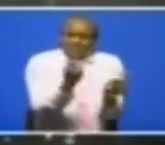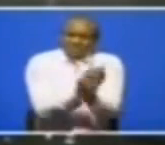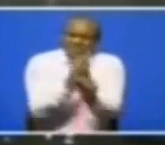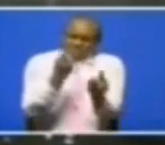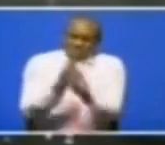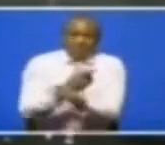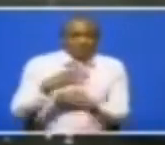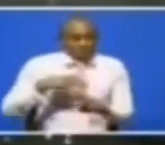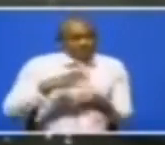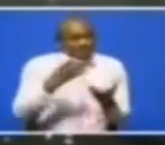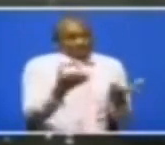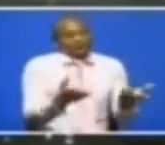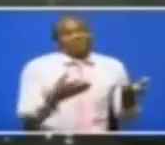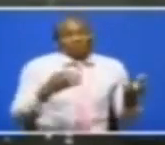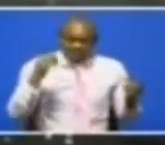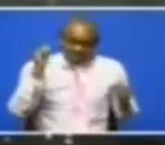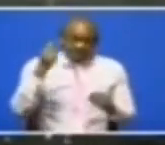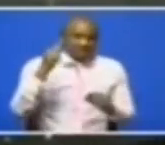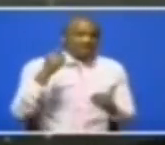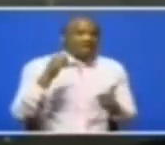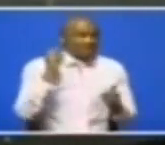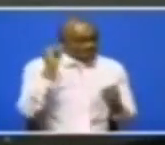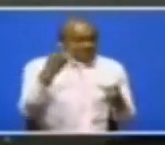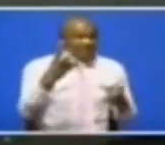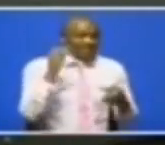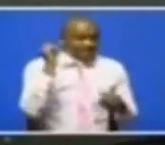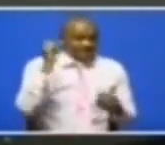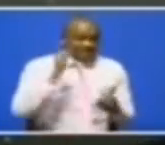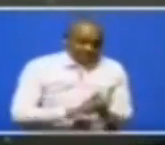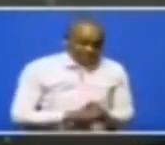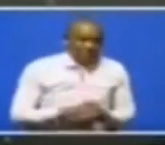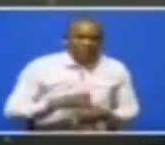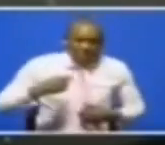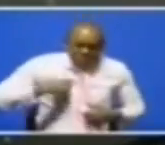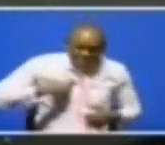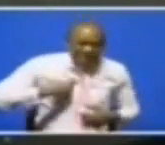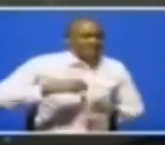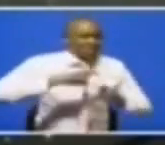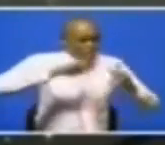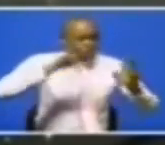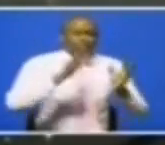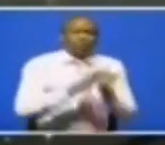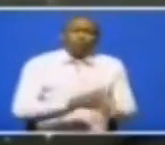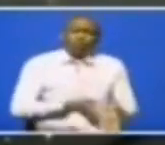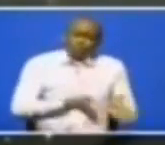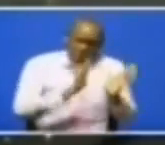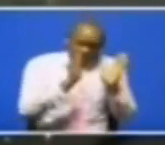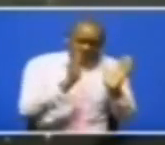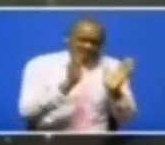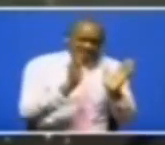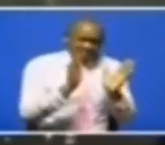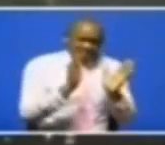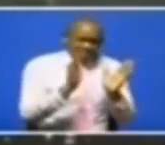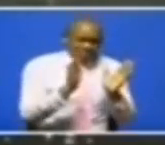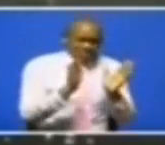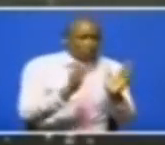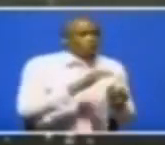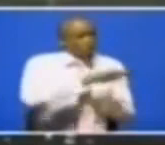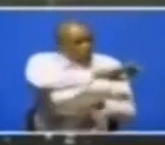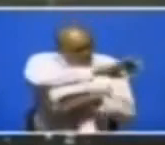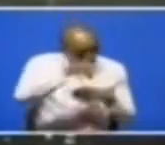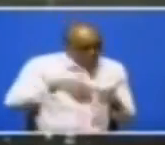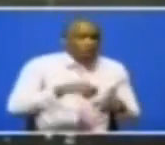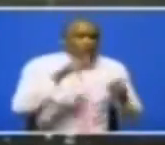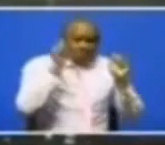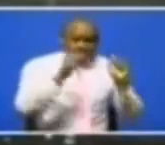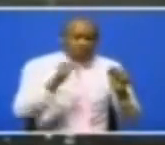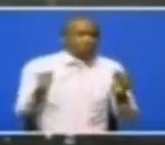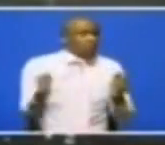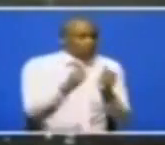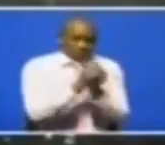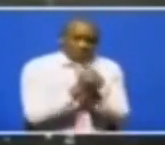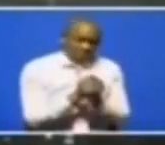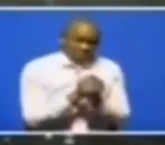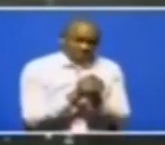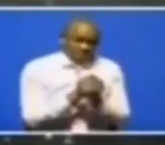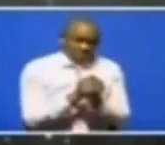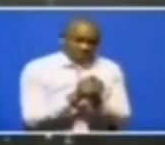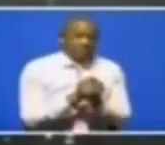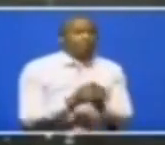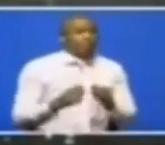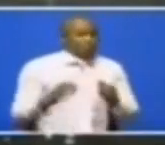matatizo ambayo yanawakumba wa Kenya. Sasa nilikuwa natafuta njia ambayo sote tunaweza tukaja